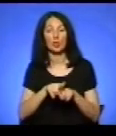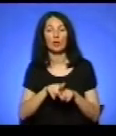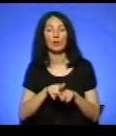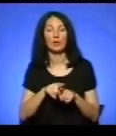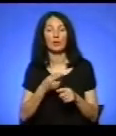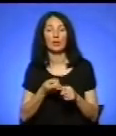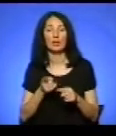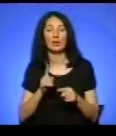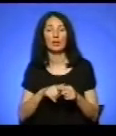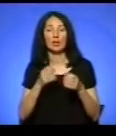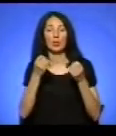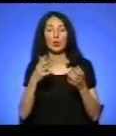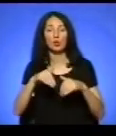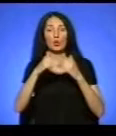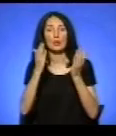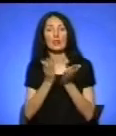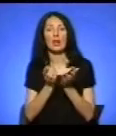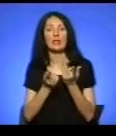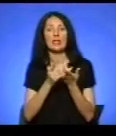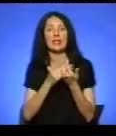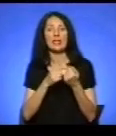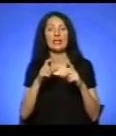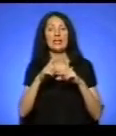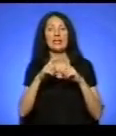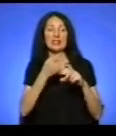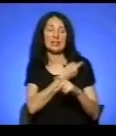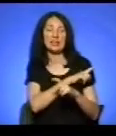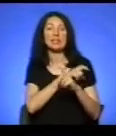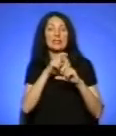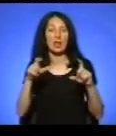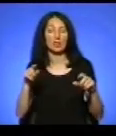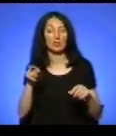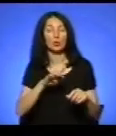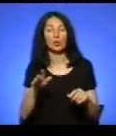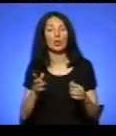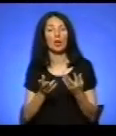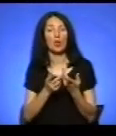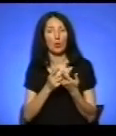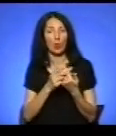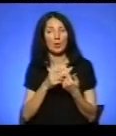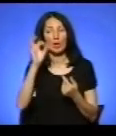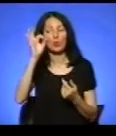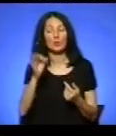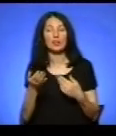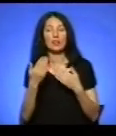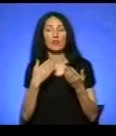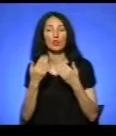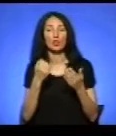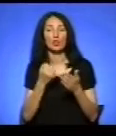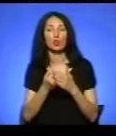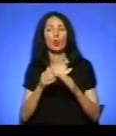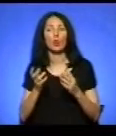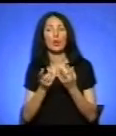є просто загальна кількість закладів. Угу. Тут не розраховується процентне відношення до